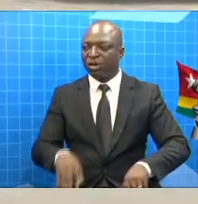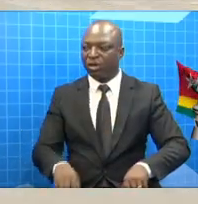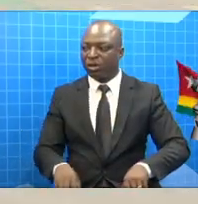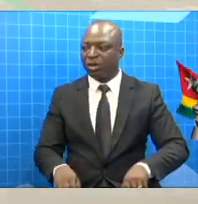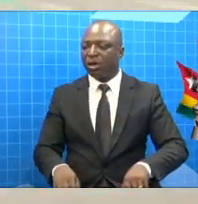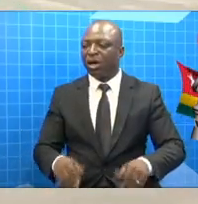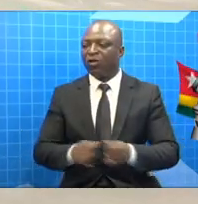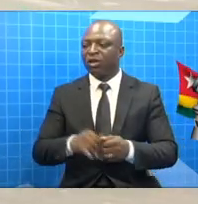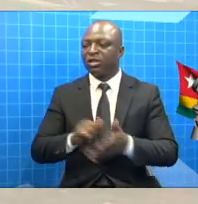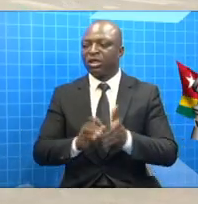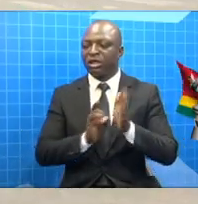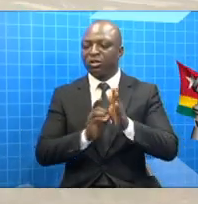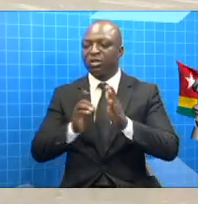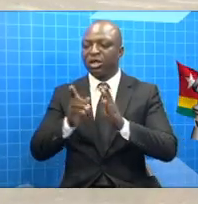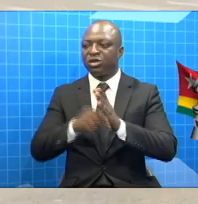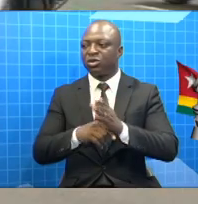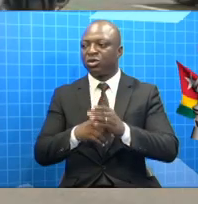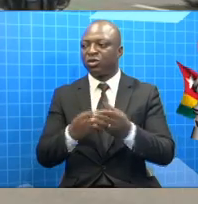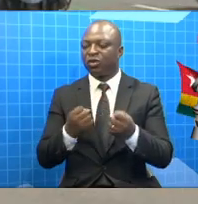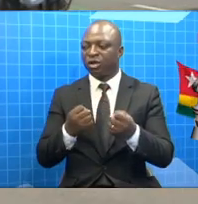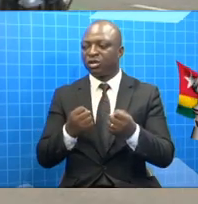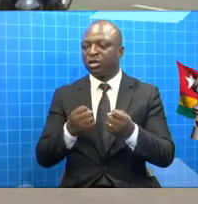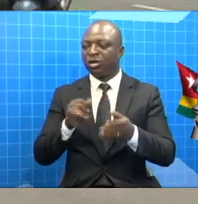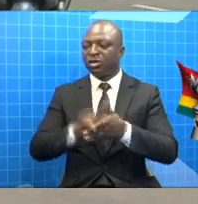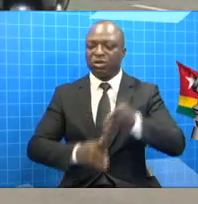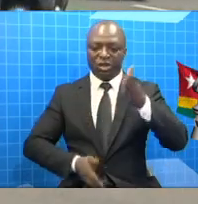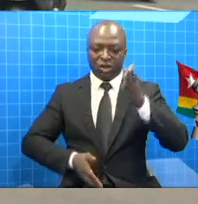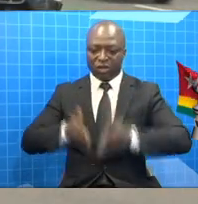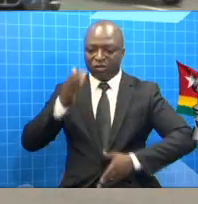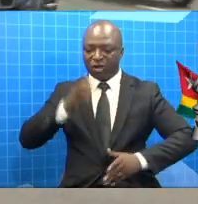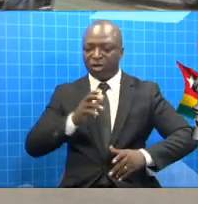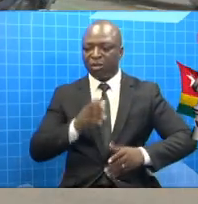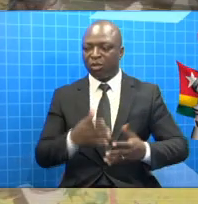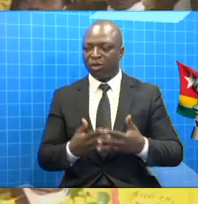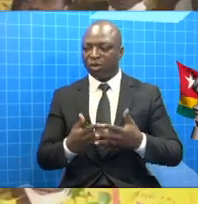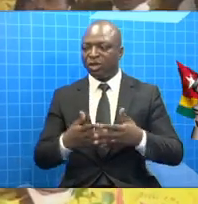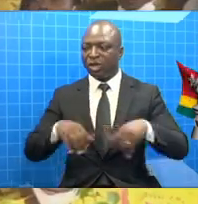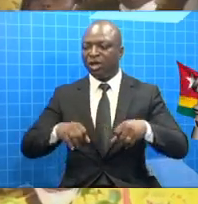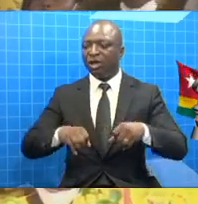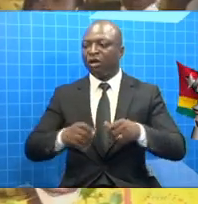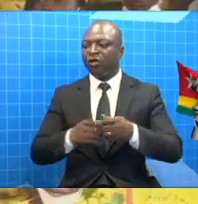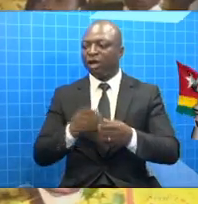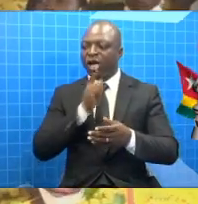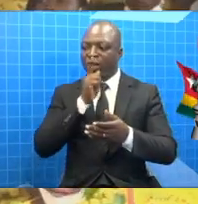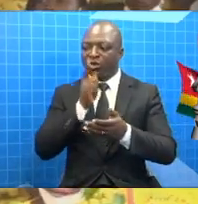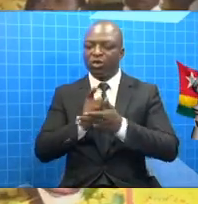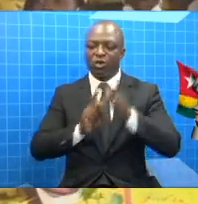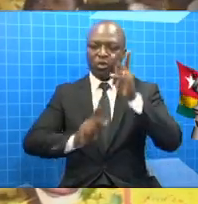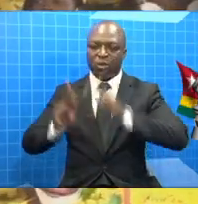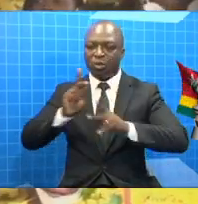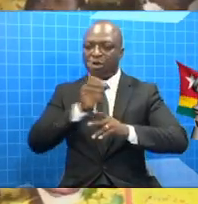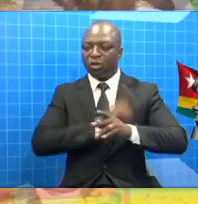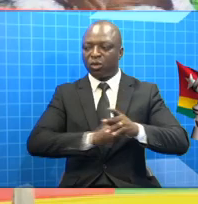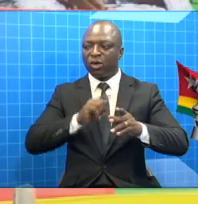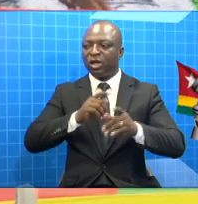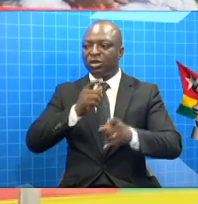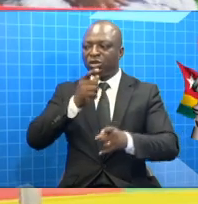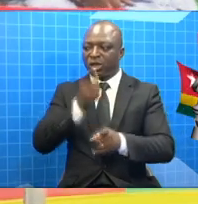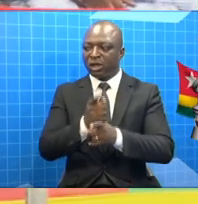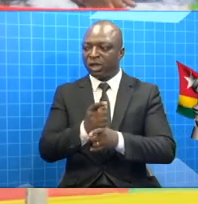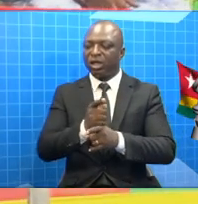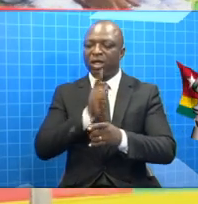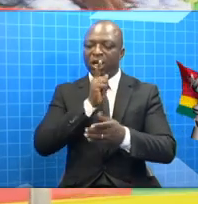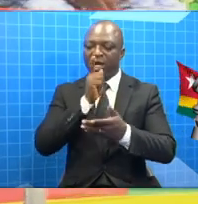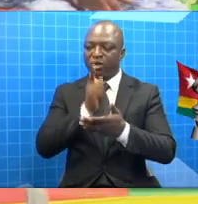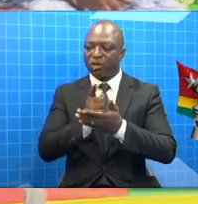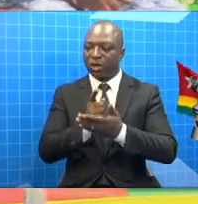Au-delà d'une démonstration de force, le défilé motorisé vise à rassurer le peuple togolais. Son intégrité est